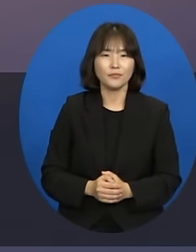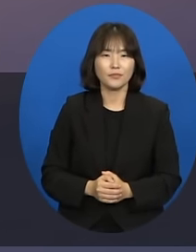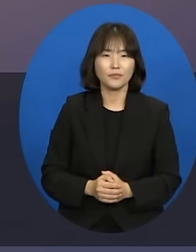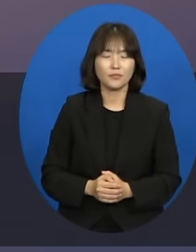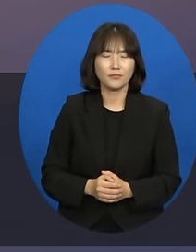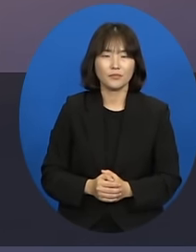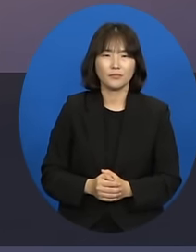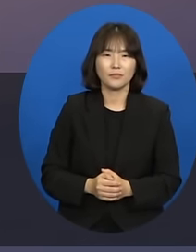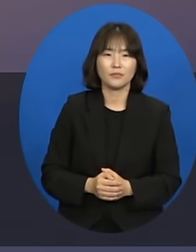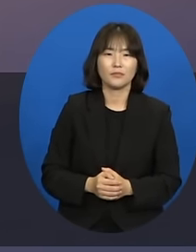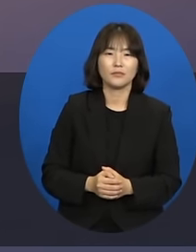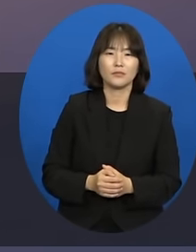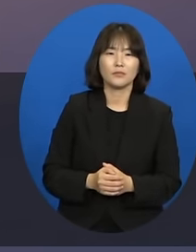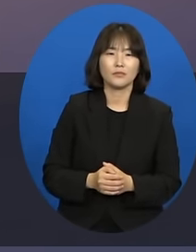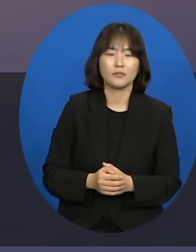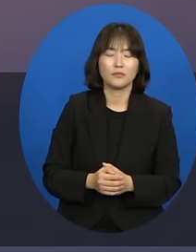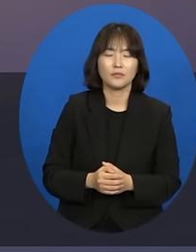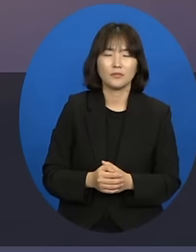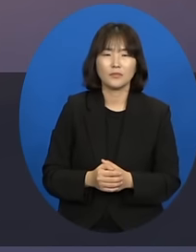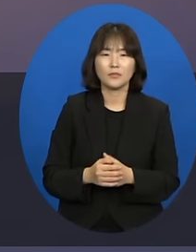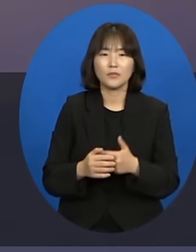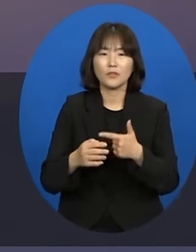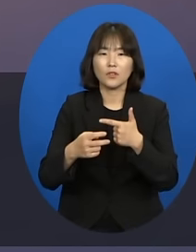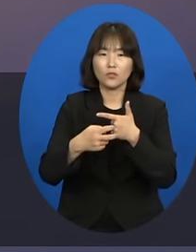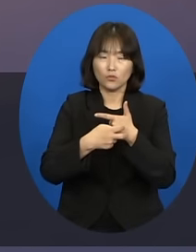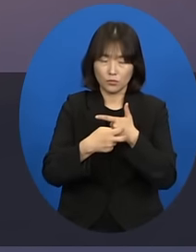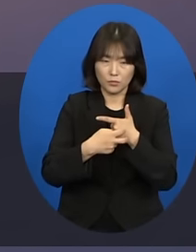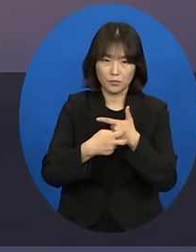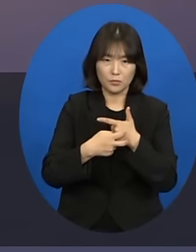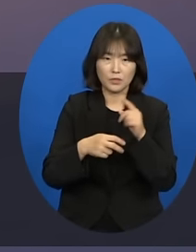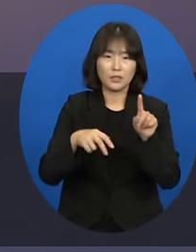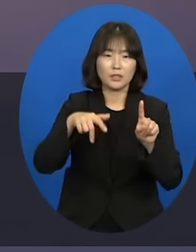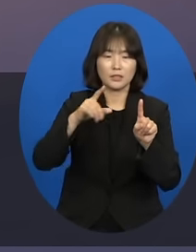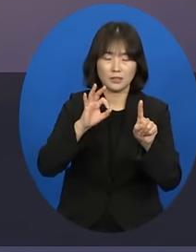누가복음 1장에도 보면 세례요한의 아버지